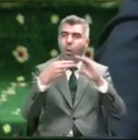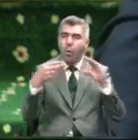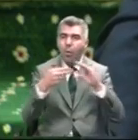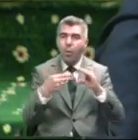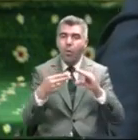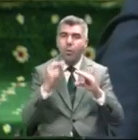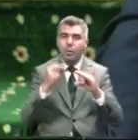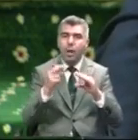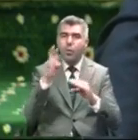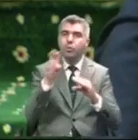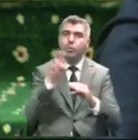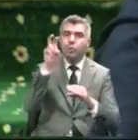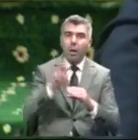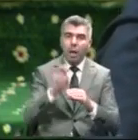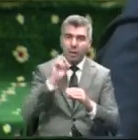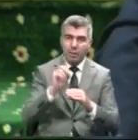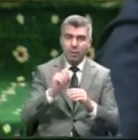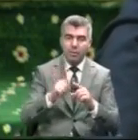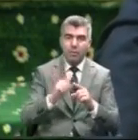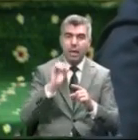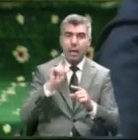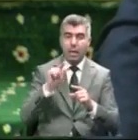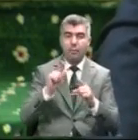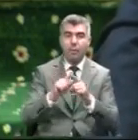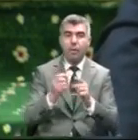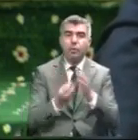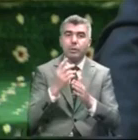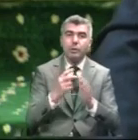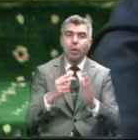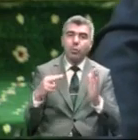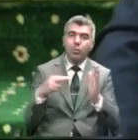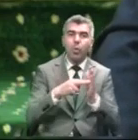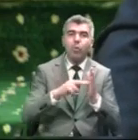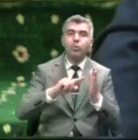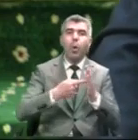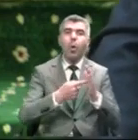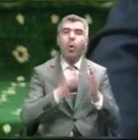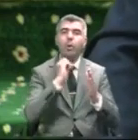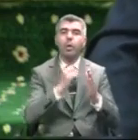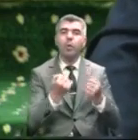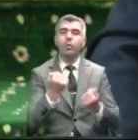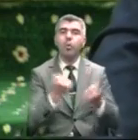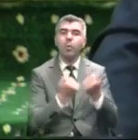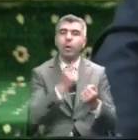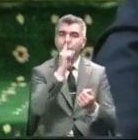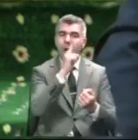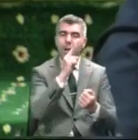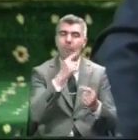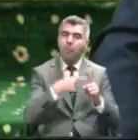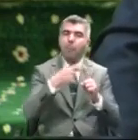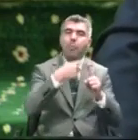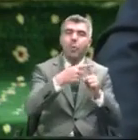وهذا وينتج المغرب محطات للشحن السيارات الكهربائيه محليا ويامل في ان ينتج المزيد منها